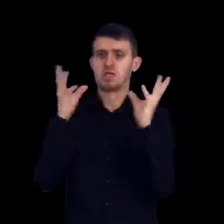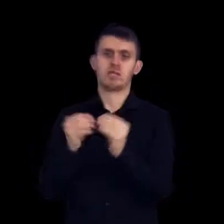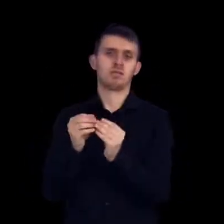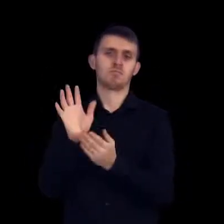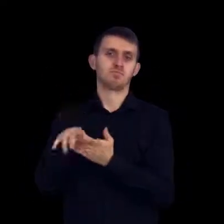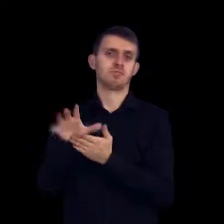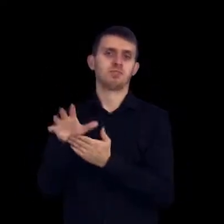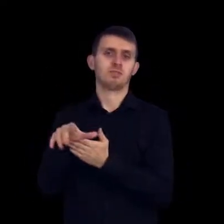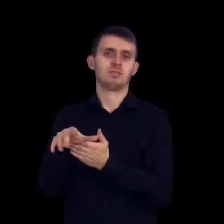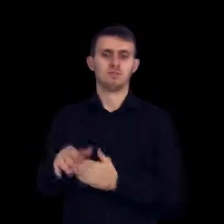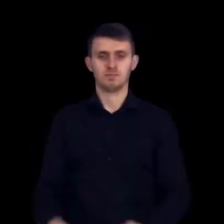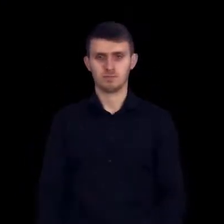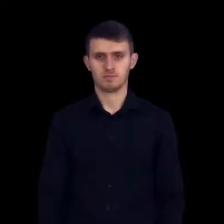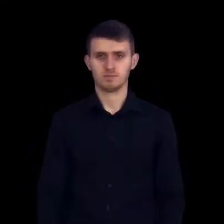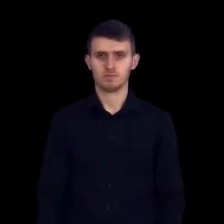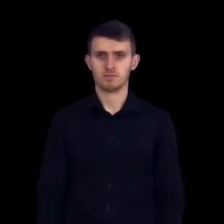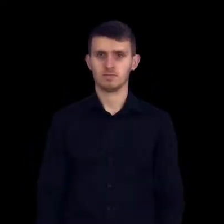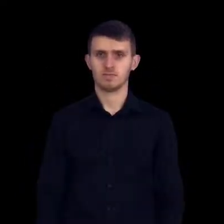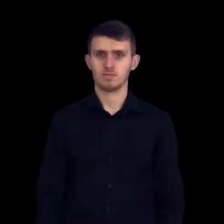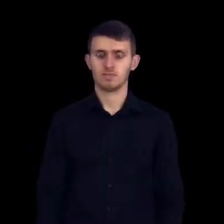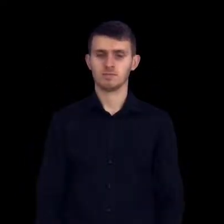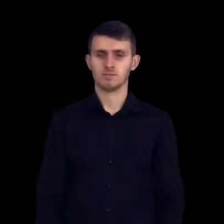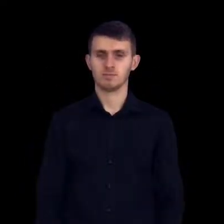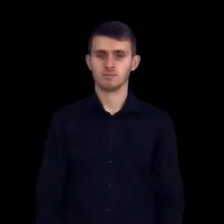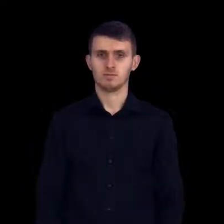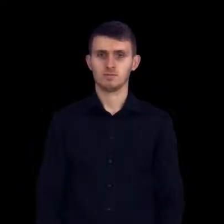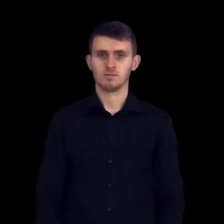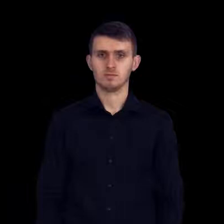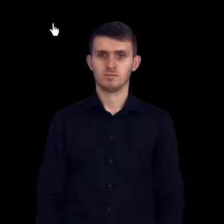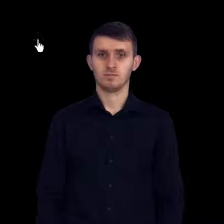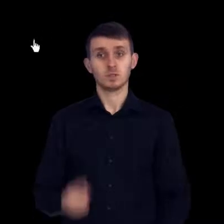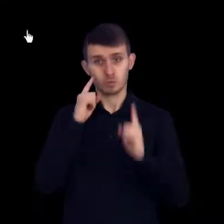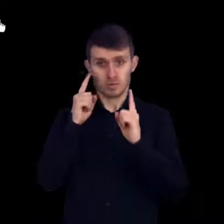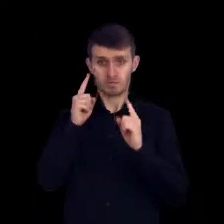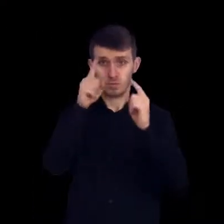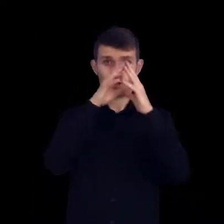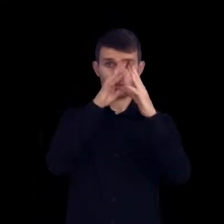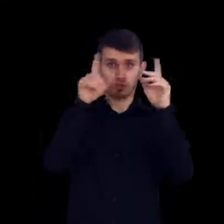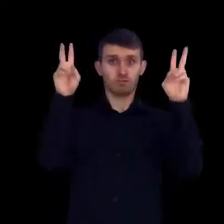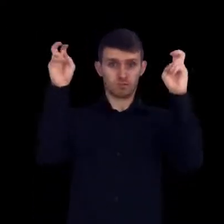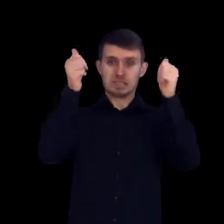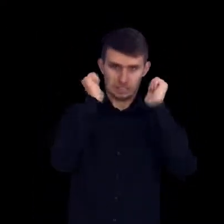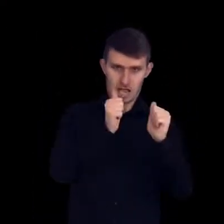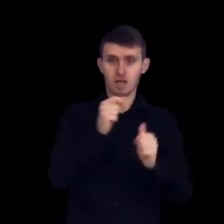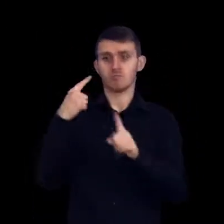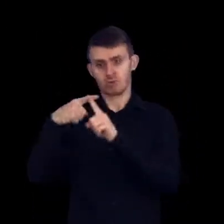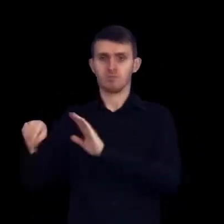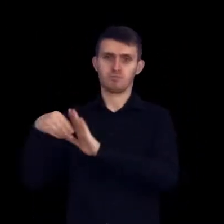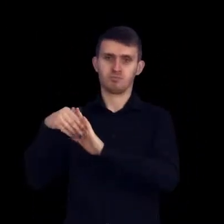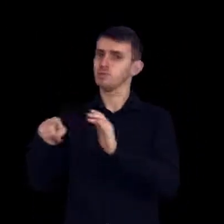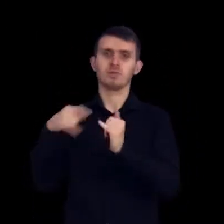godzinowa plus 5 dolarów z napiwków plus 5 dolarów z napiwków Czyli w sumie 15 dolarów